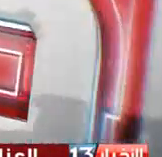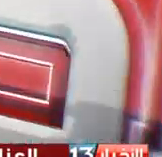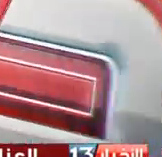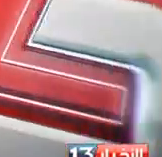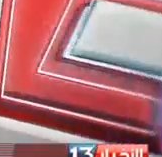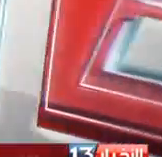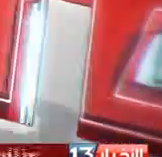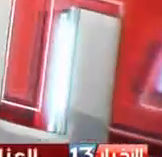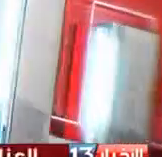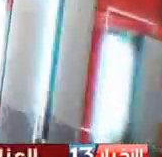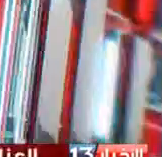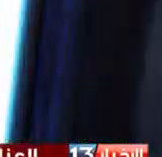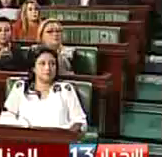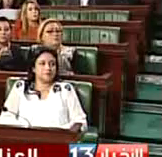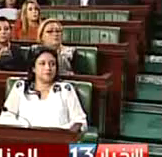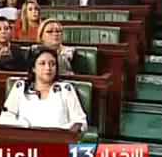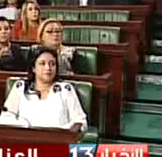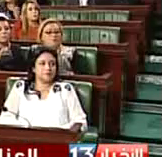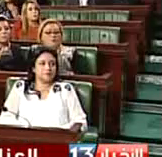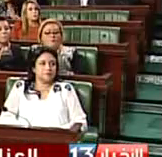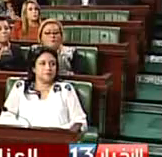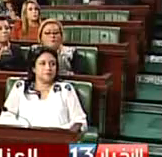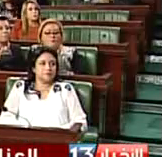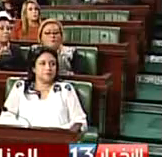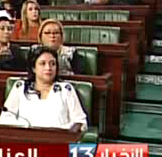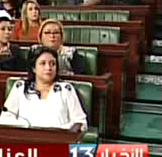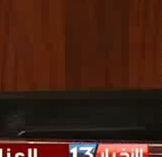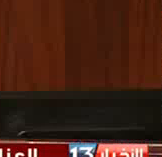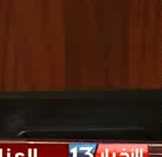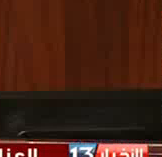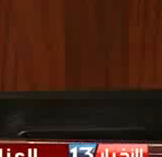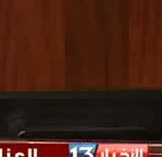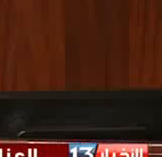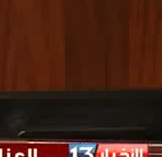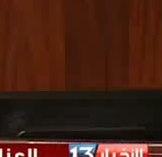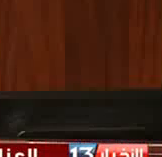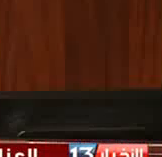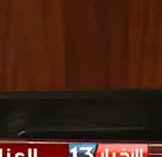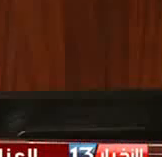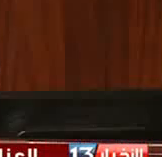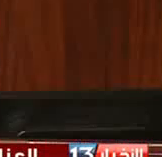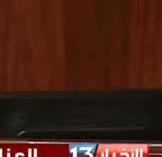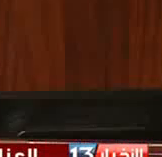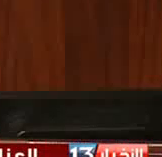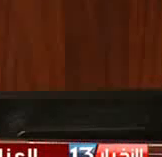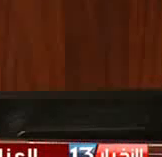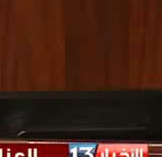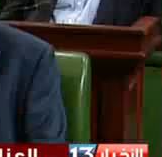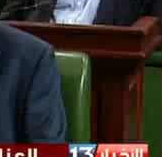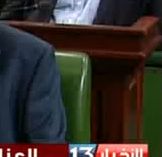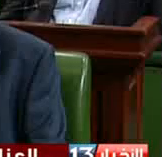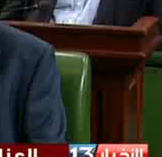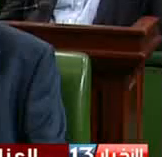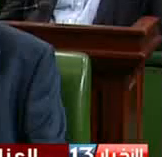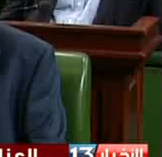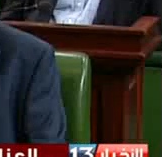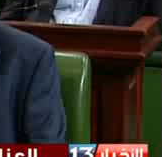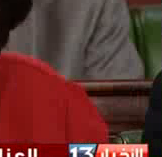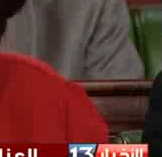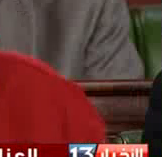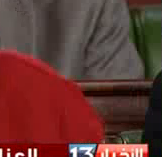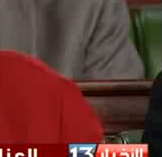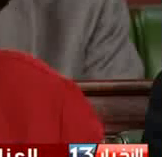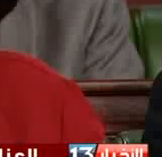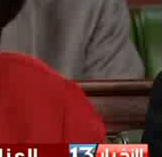نواب يطالبون بضروره احداث لجنه تحقيق برلمانيه في حادث غرق القارب في افتتاح الدوره